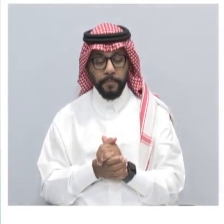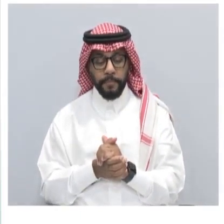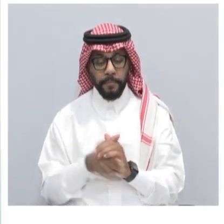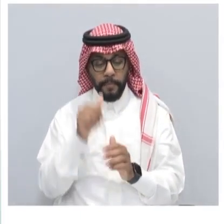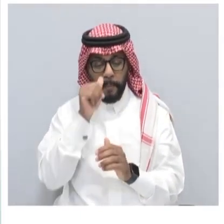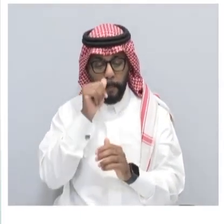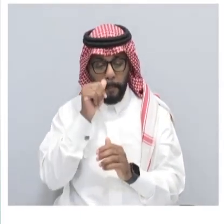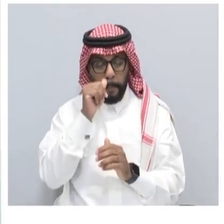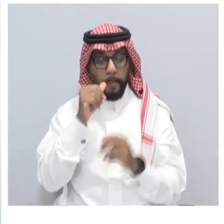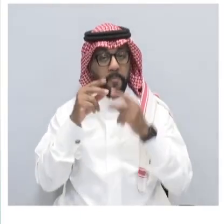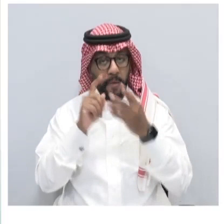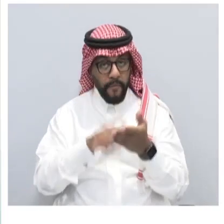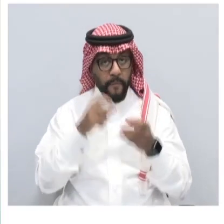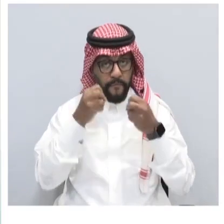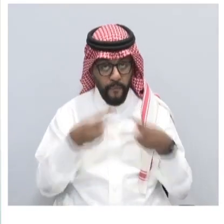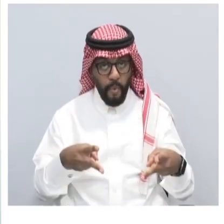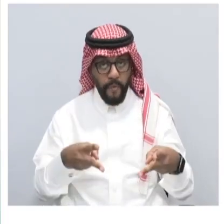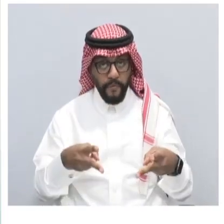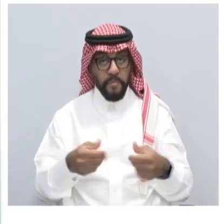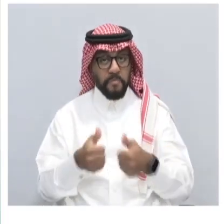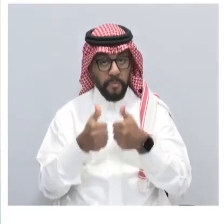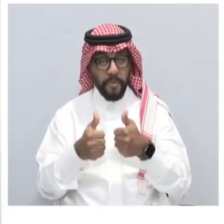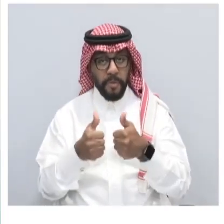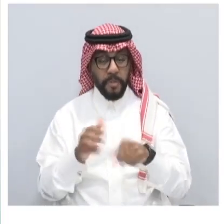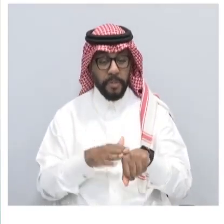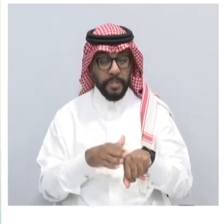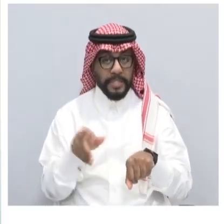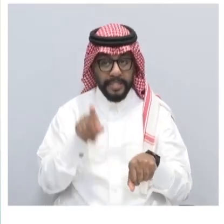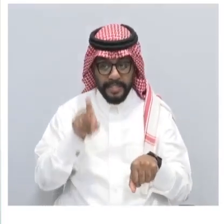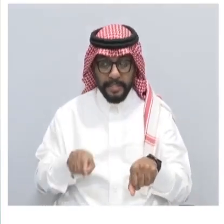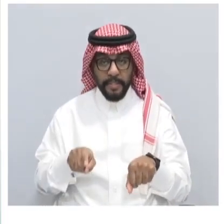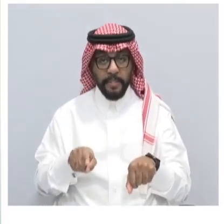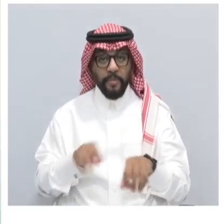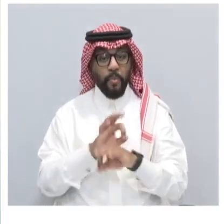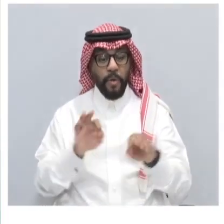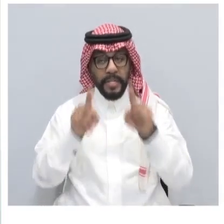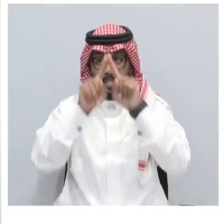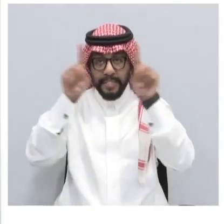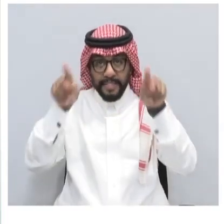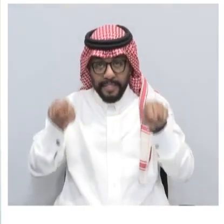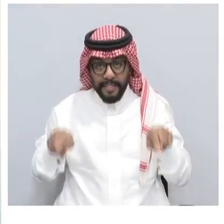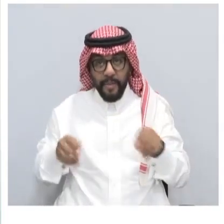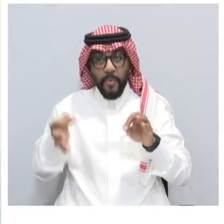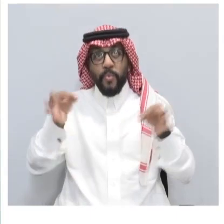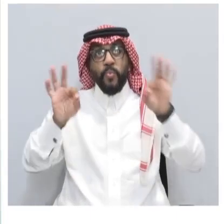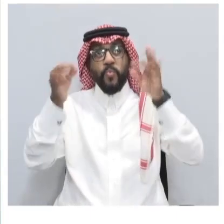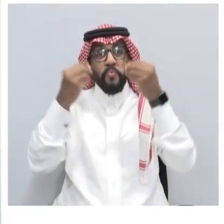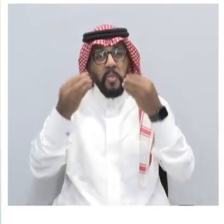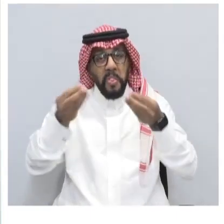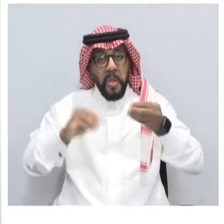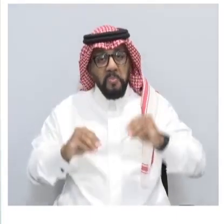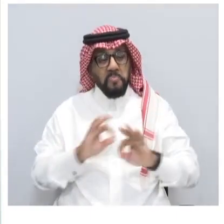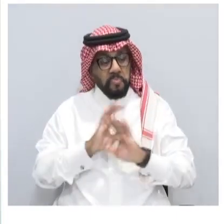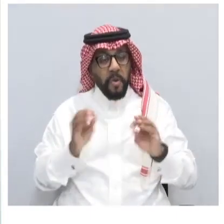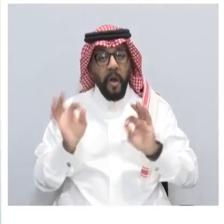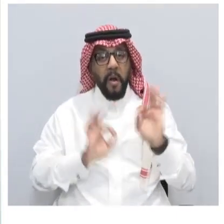ثم نضع المؤشر على موافق وننقر بزر الفاره على يسر نلاحظ وجود حد الصفحه بشكل كامل الان ننزل بالصفحه الى